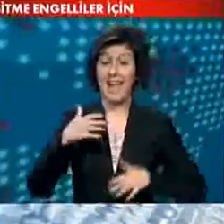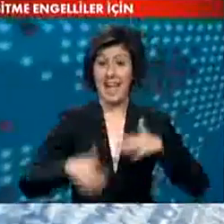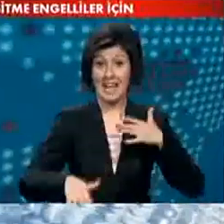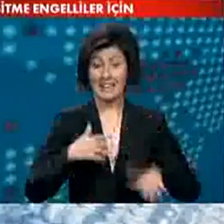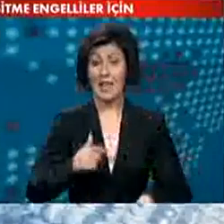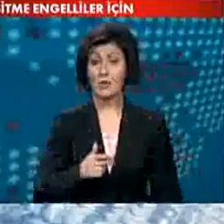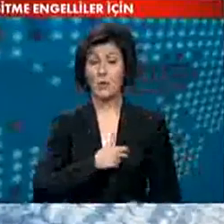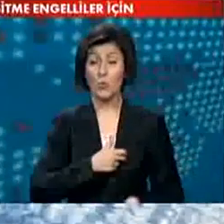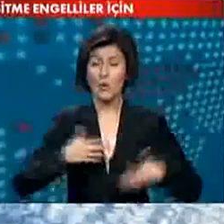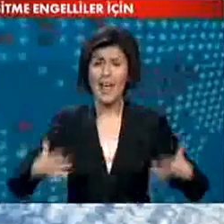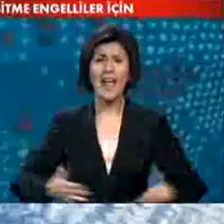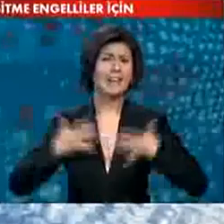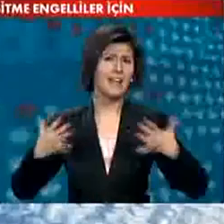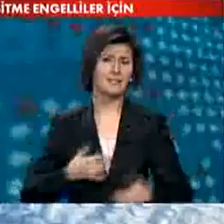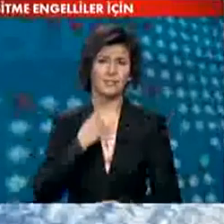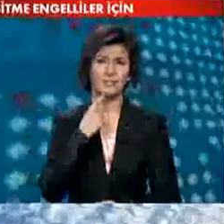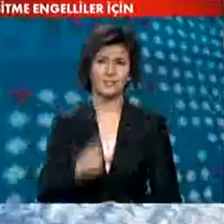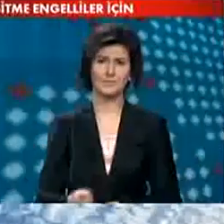Engelliler gönüllerince eğlendi.